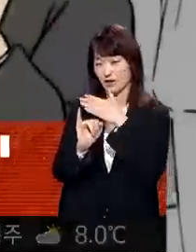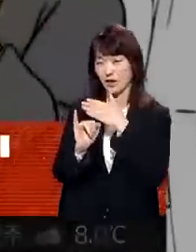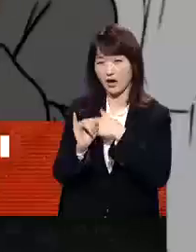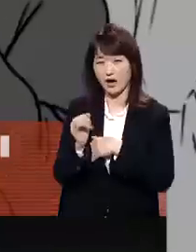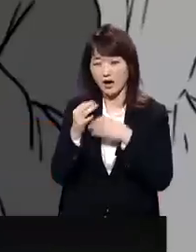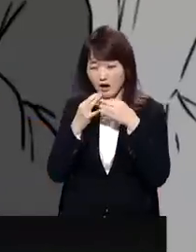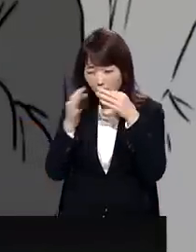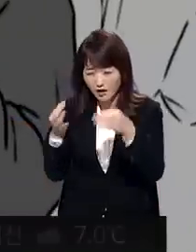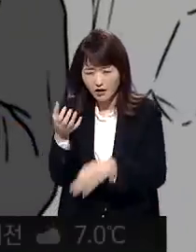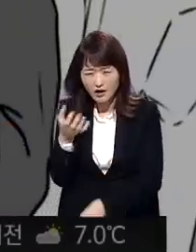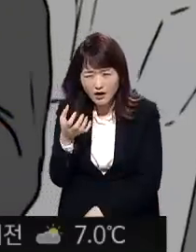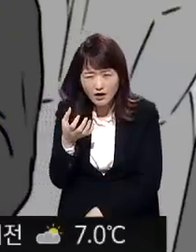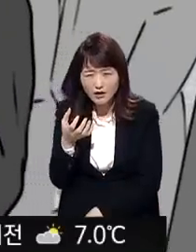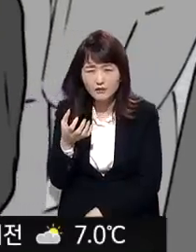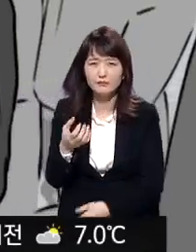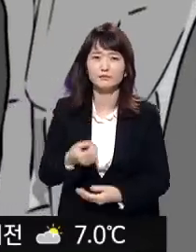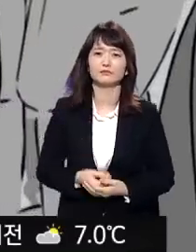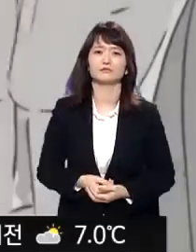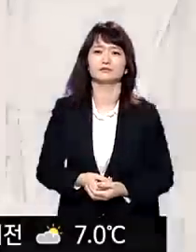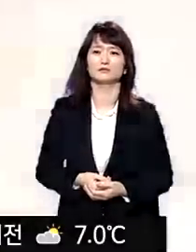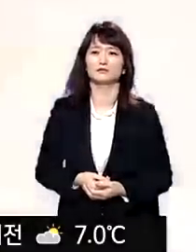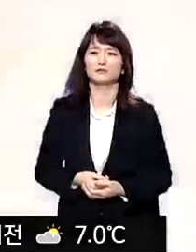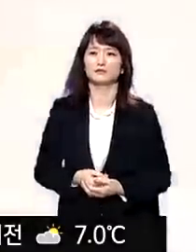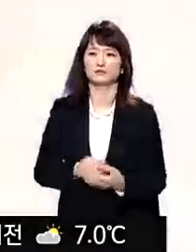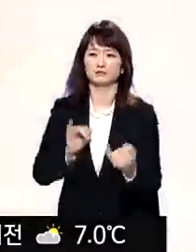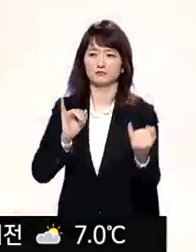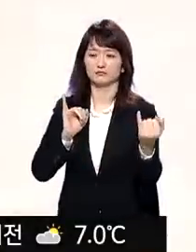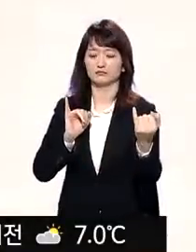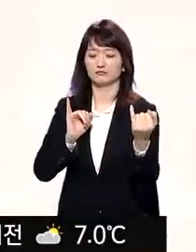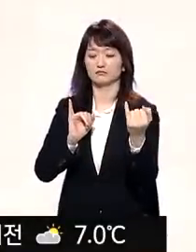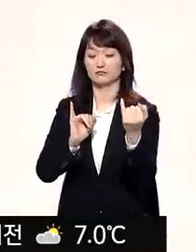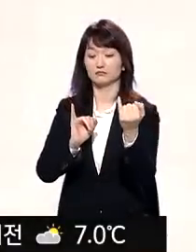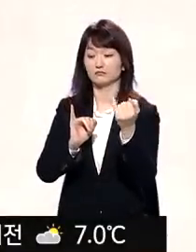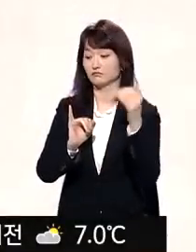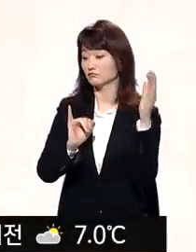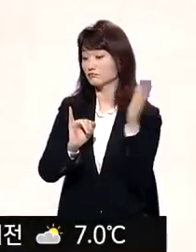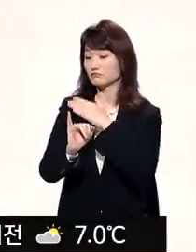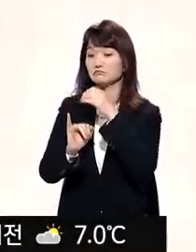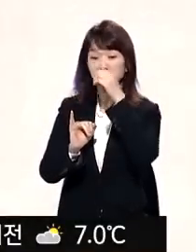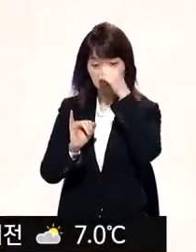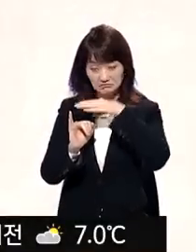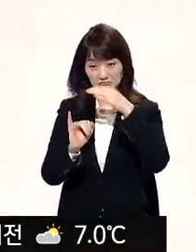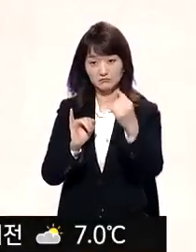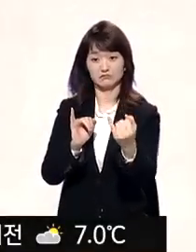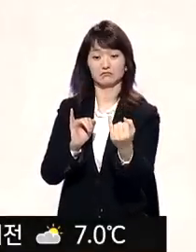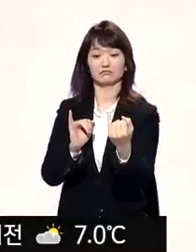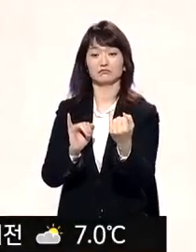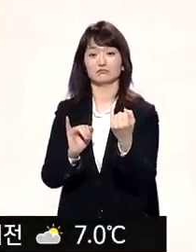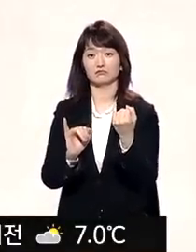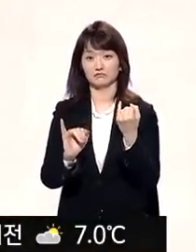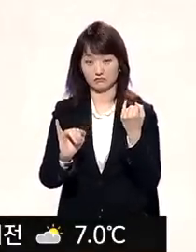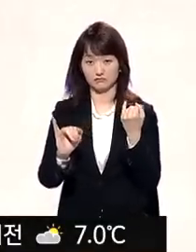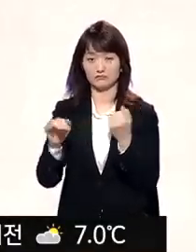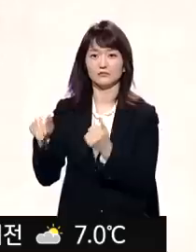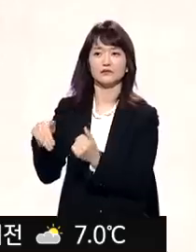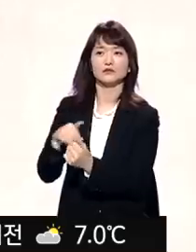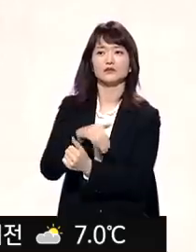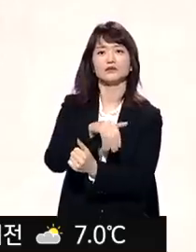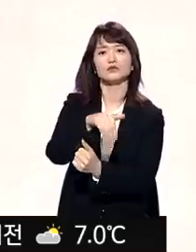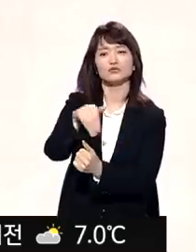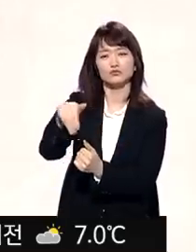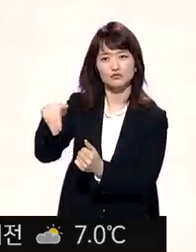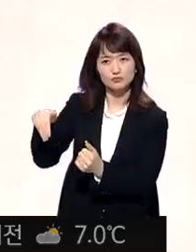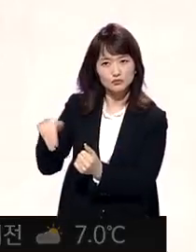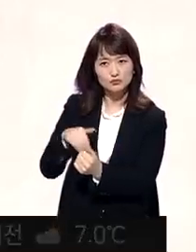지르면서 아프게 감쌌던 거예요. 그런데 가해자는 때리고 나서는 그냥 퇴원하기 전에 갔다는 겁니다. 근데 그 당시에 주변에 이제 환승